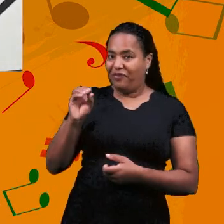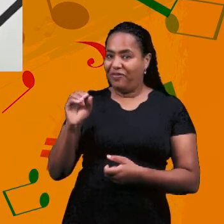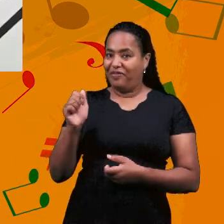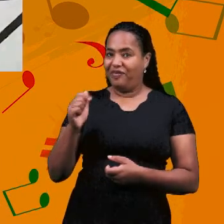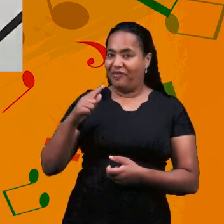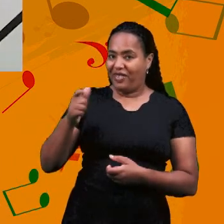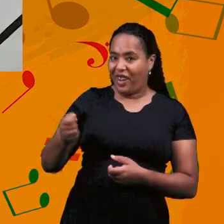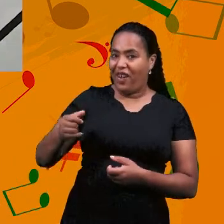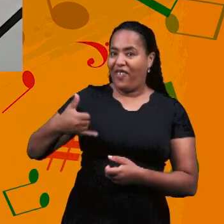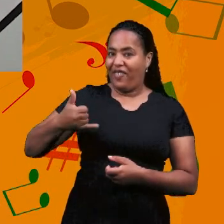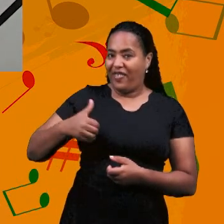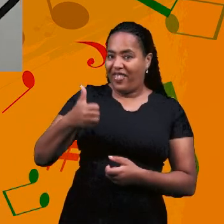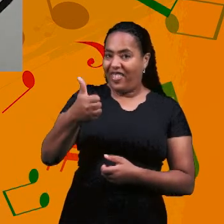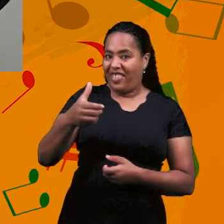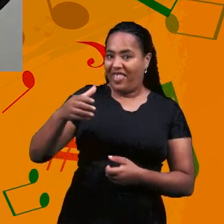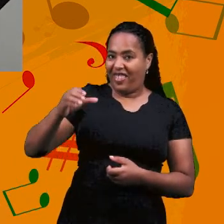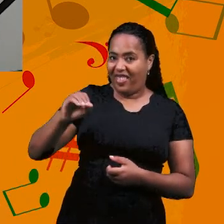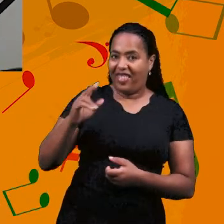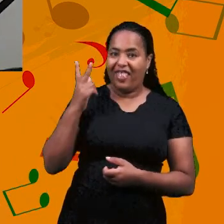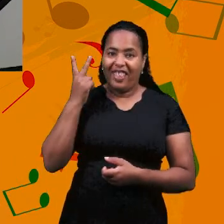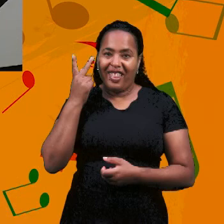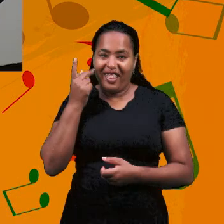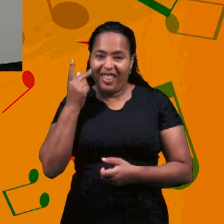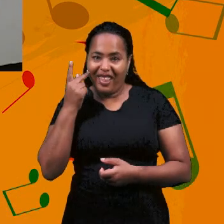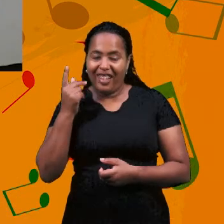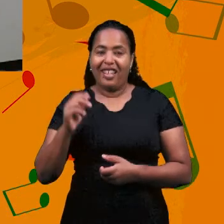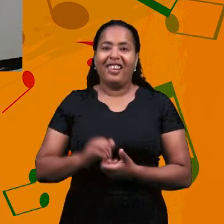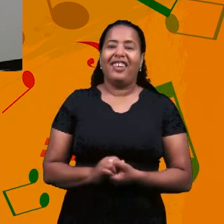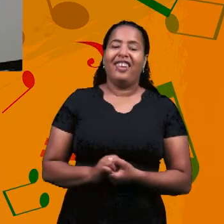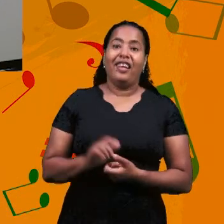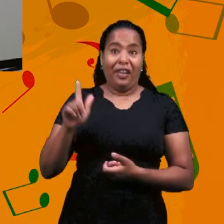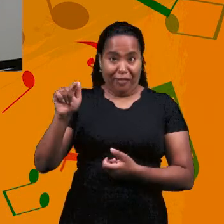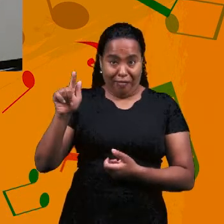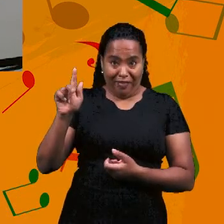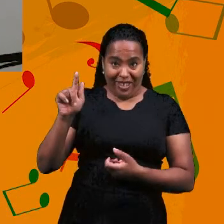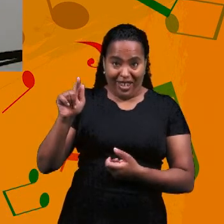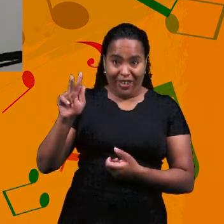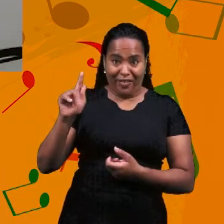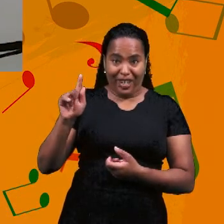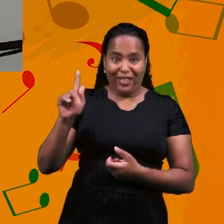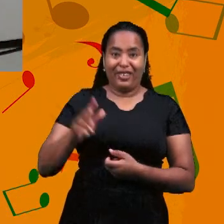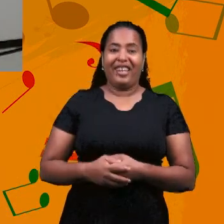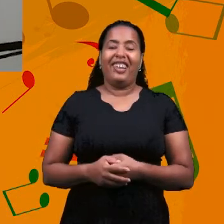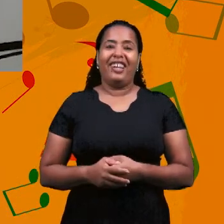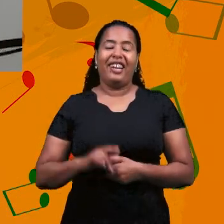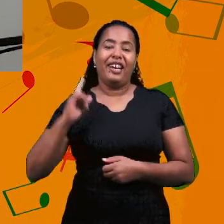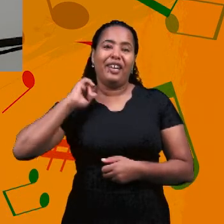João Vitor a 10 ans, do Governador Valadares, Minas Gerais.